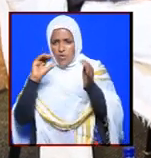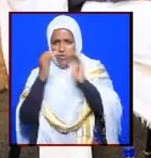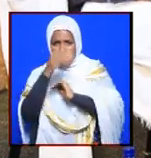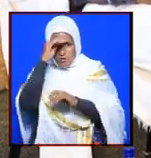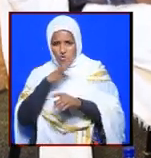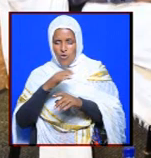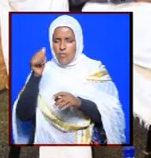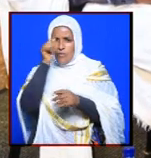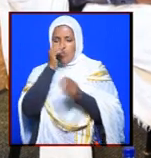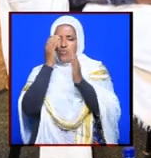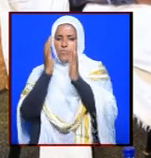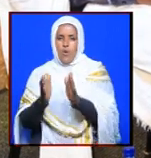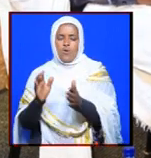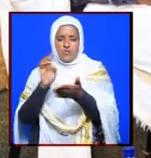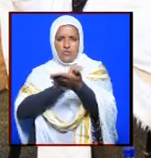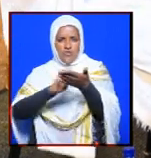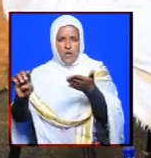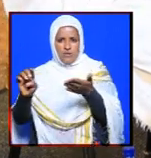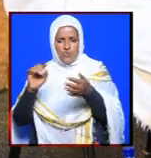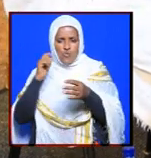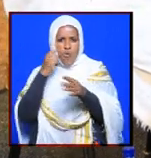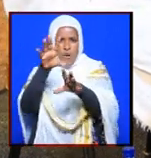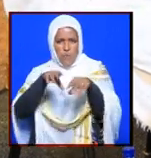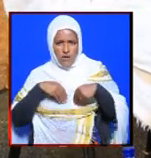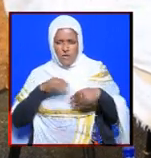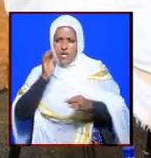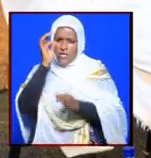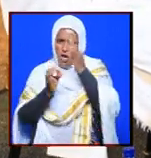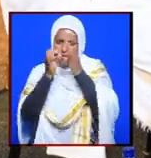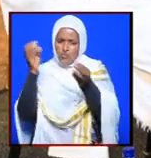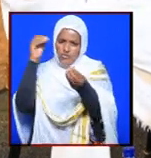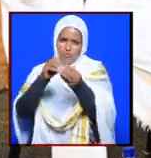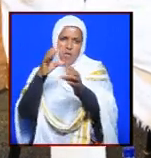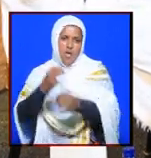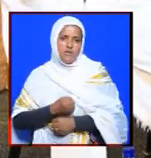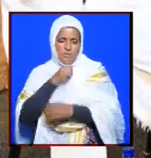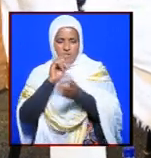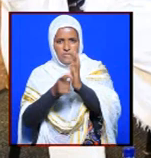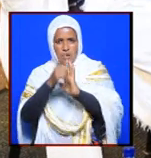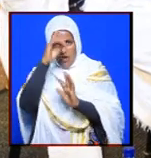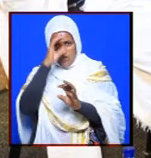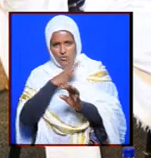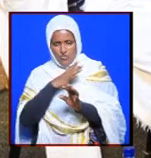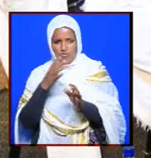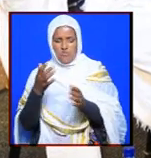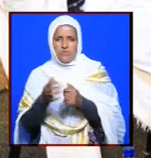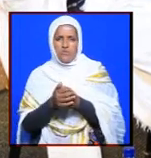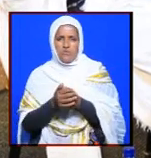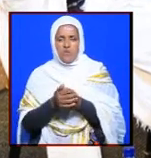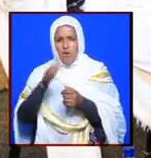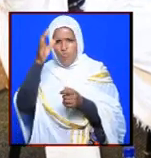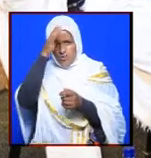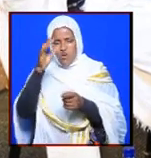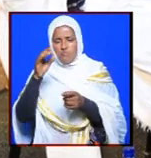ሰው በኢትዮጵያን ቅዱሳን እንደ ቅዱሳን እንኳን ባይቀበላቸው ታሪካቸውንም ጭምር ነው የማይቀበል። ለምሳሌ አንድ ሰው በአቡነ ኢየሱስ